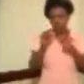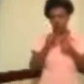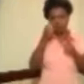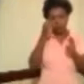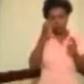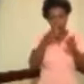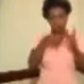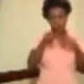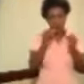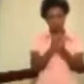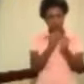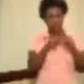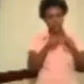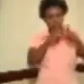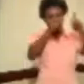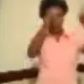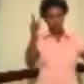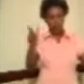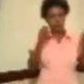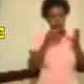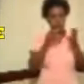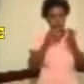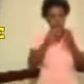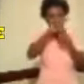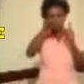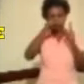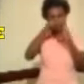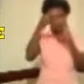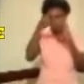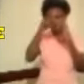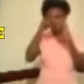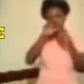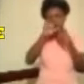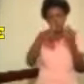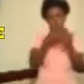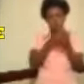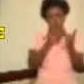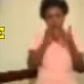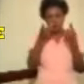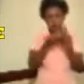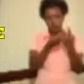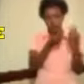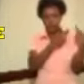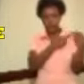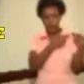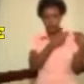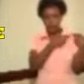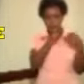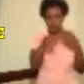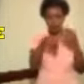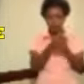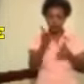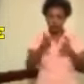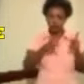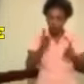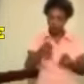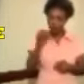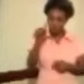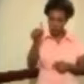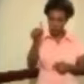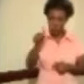projet. C'est eux en premier qui connaissent qui ça a besoin. Donc, la déconcentration, la décentralisation, laisser fonctionner les maires, les mairies et